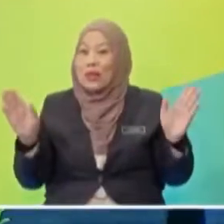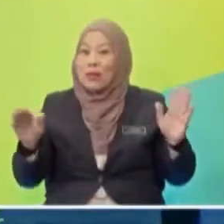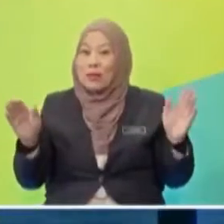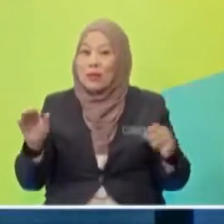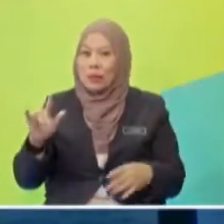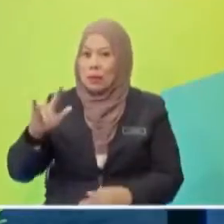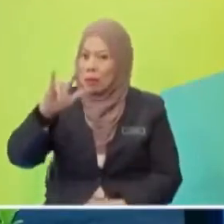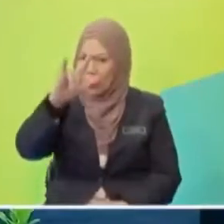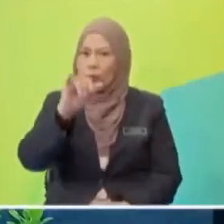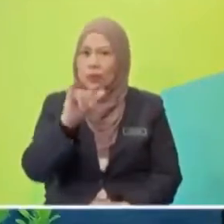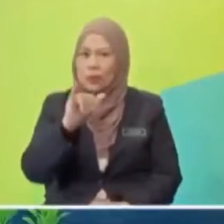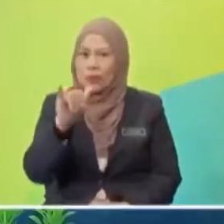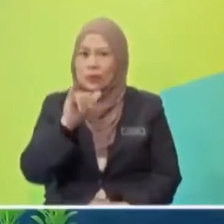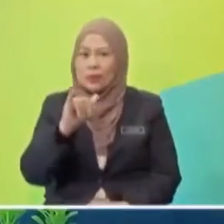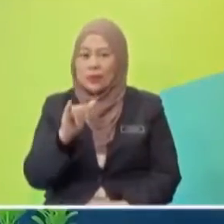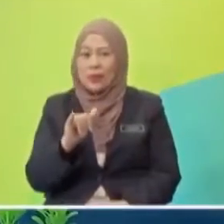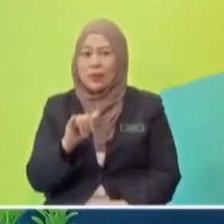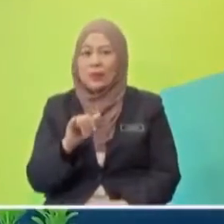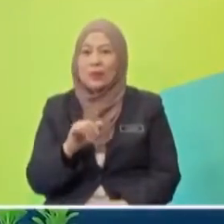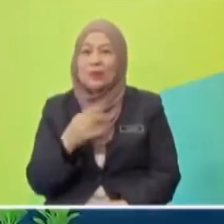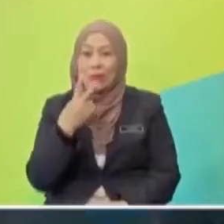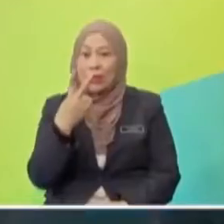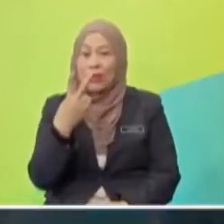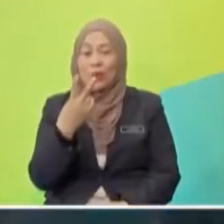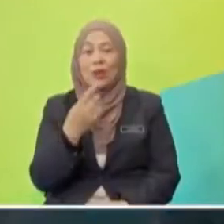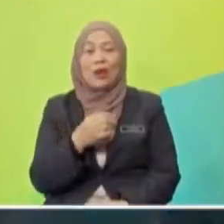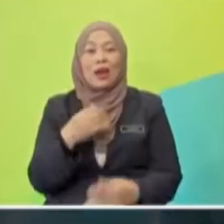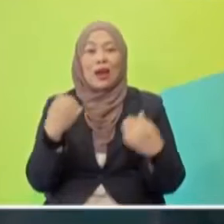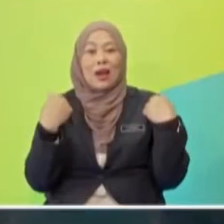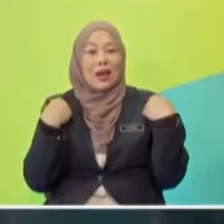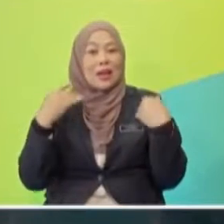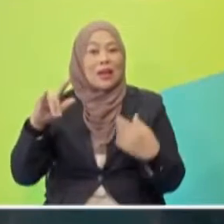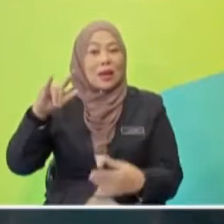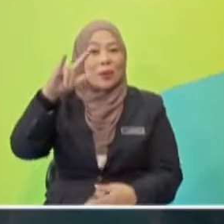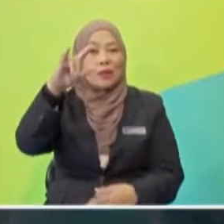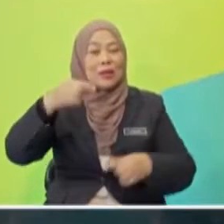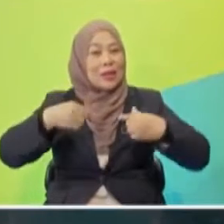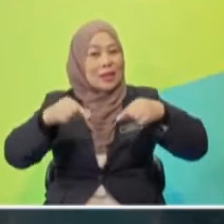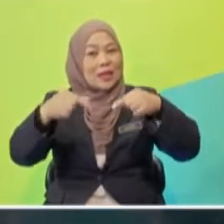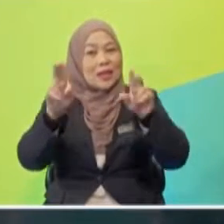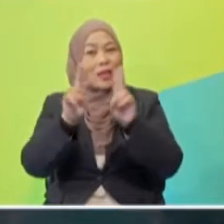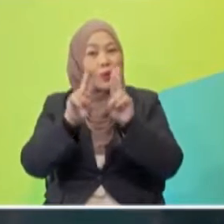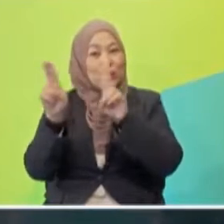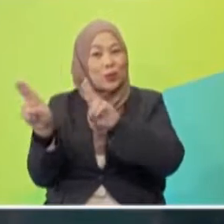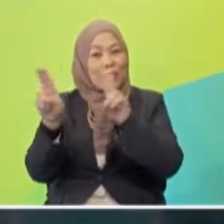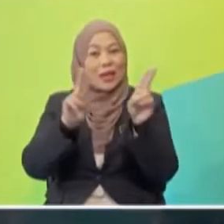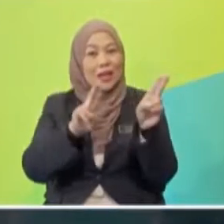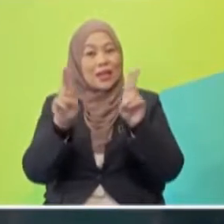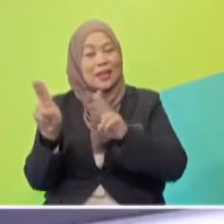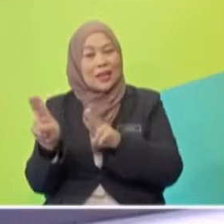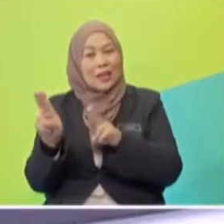bola Iya betul lah kapal terbang sedang bergerak di udara hmm